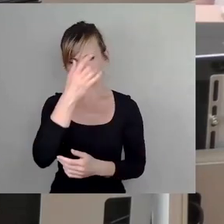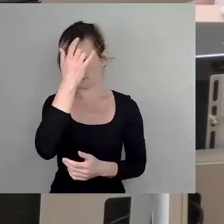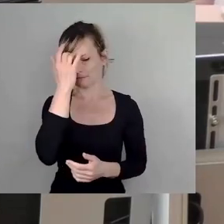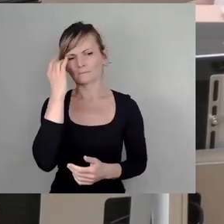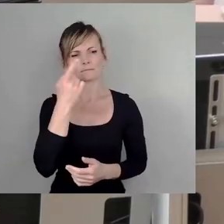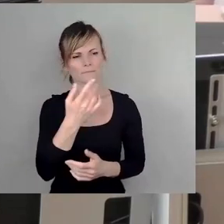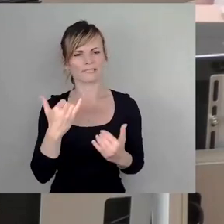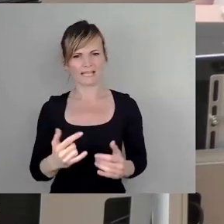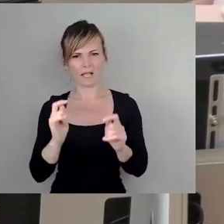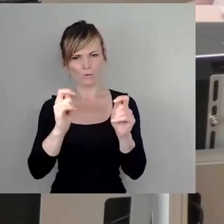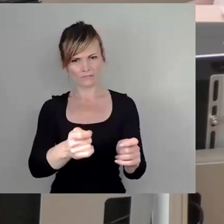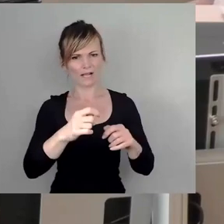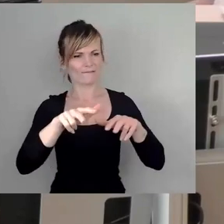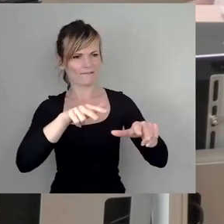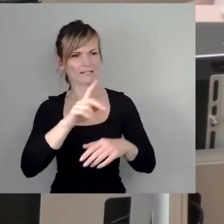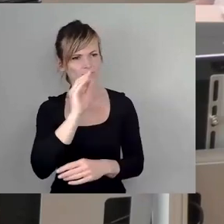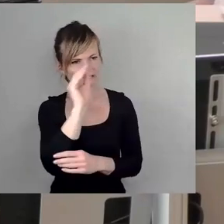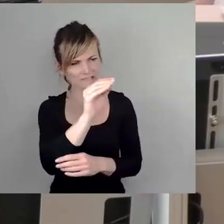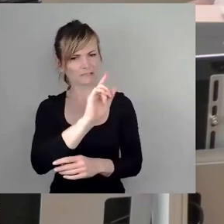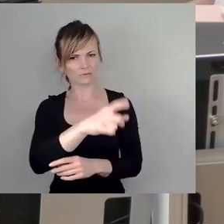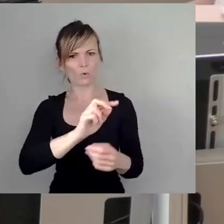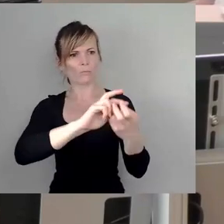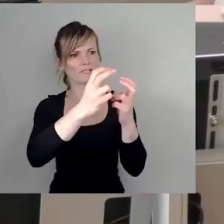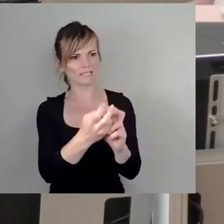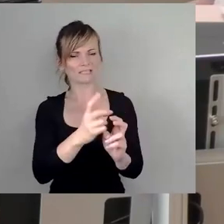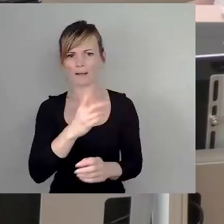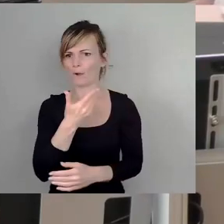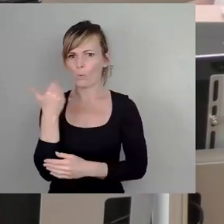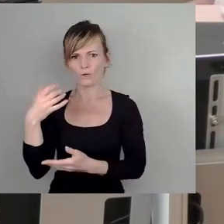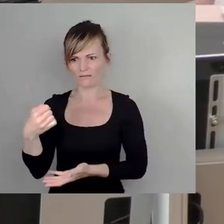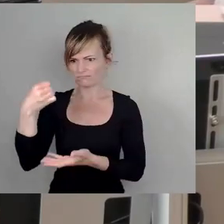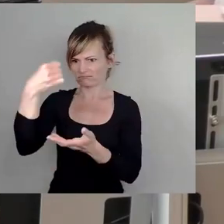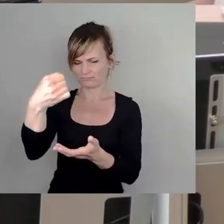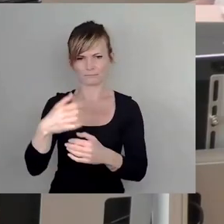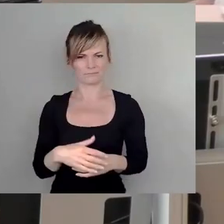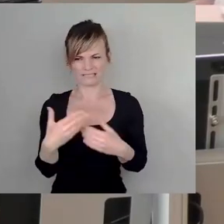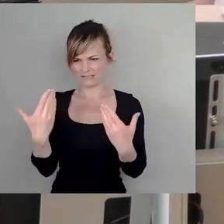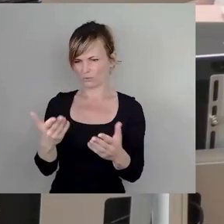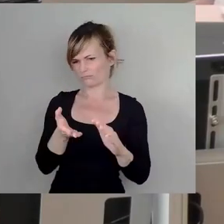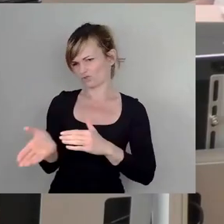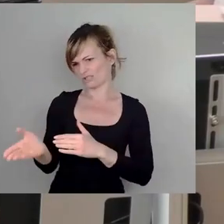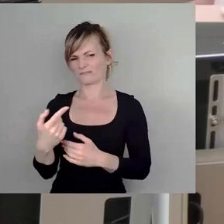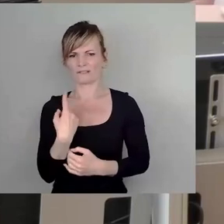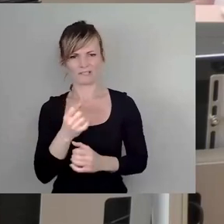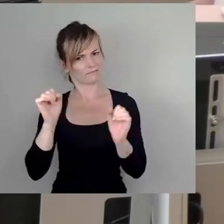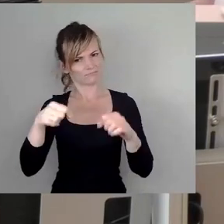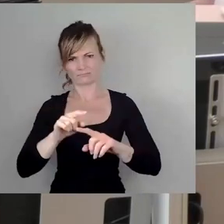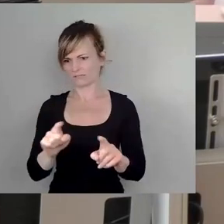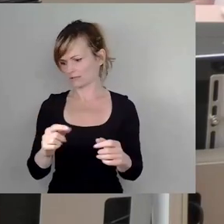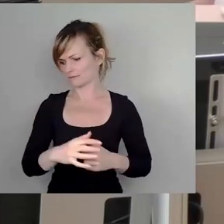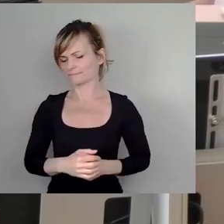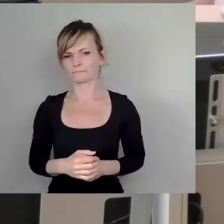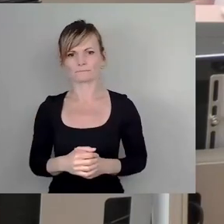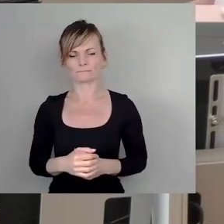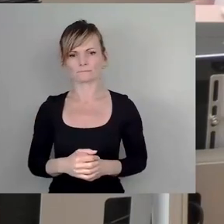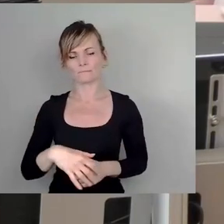umzusetzen, ohne die entsprechenden Mittel im Haushalt bereitzustellen. Das ist unlauter und kann damit auf keinen Fall unsere Zustimmung finden. Wenn Sie im